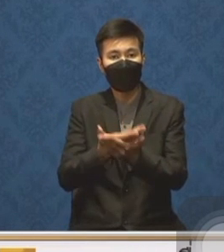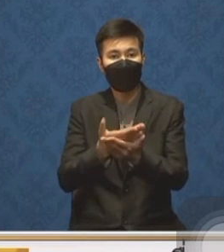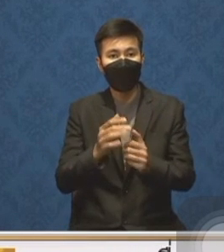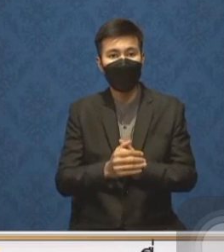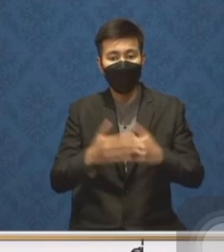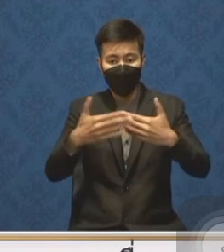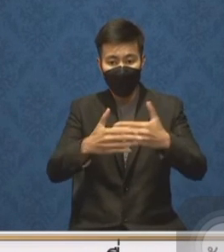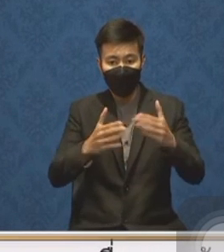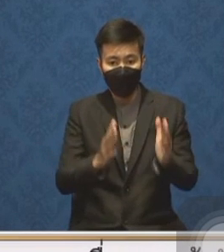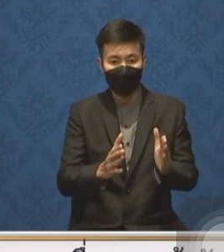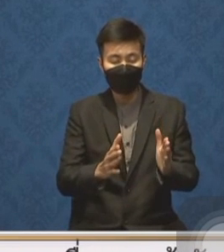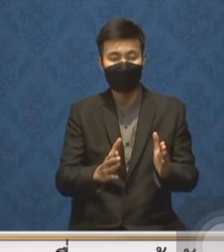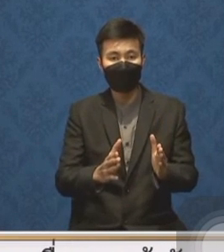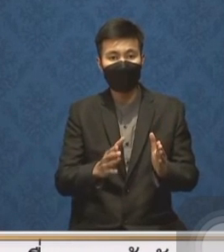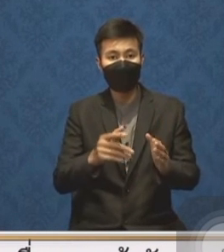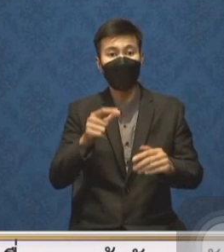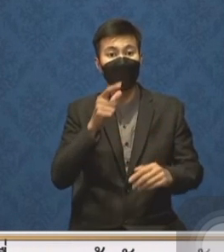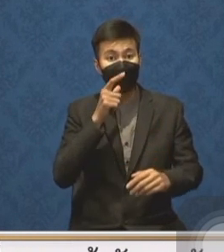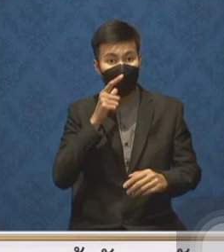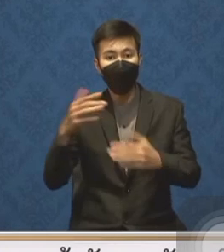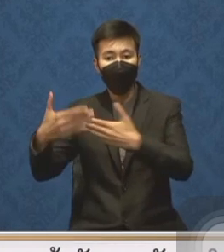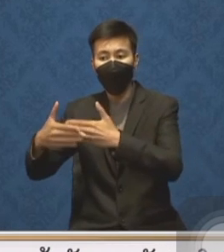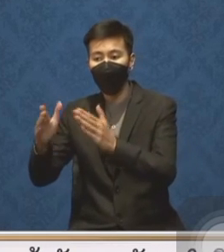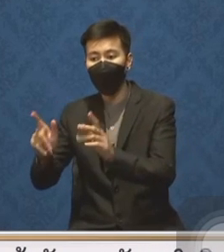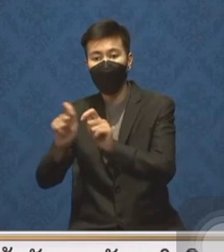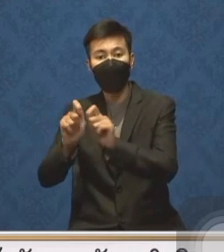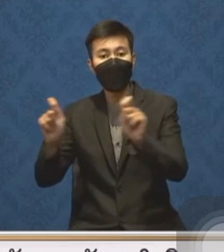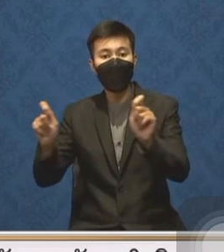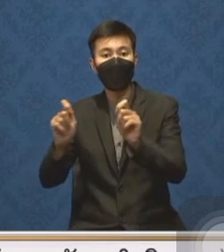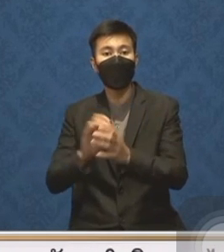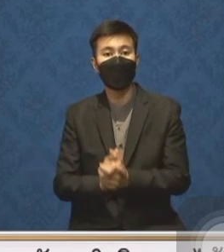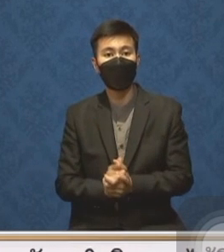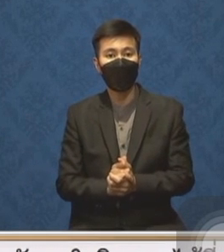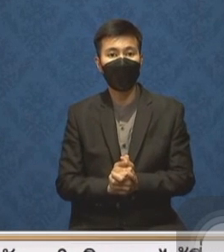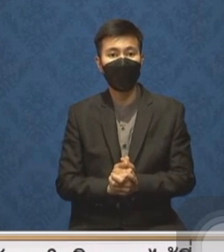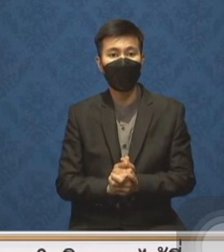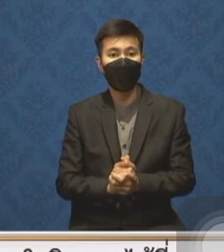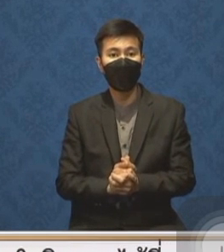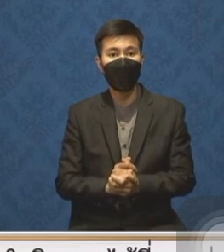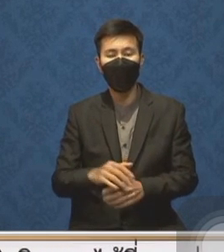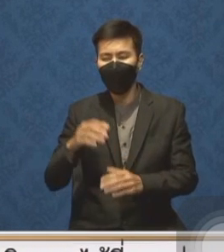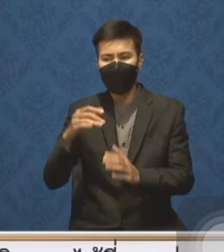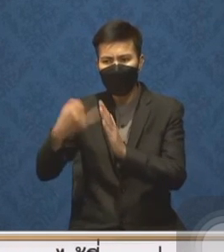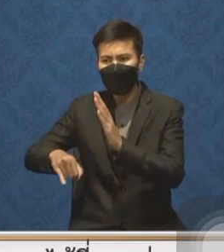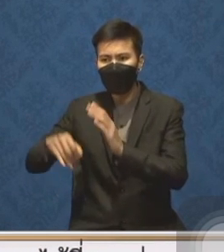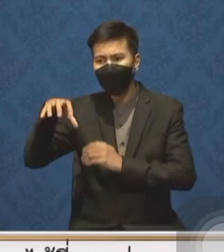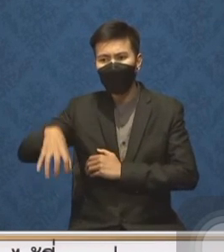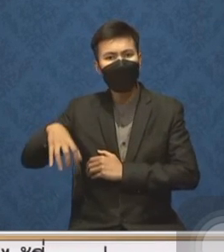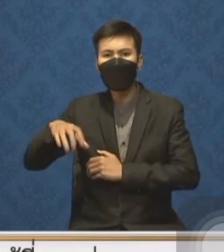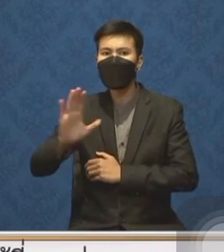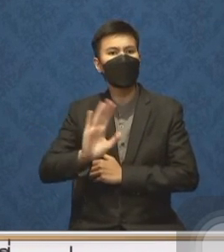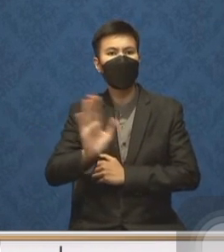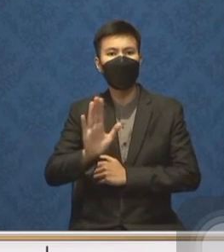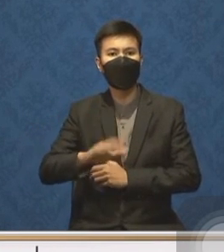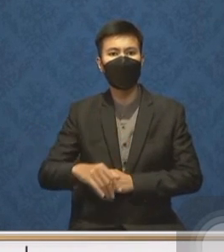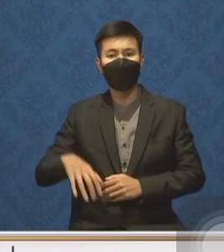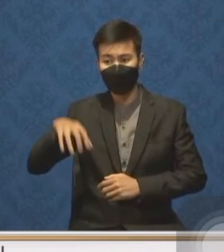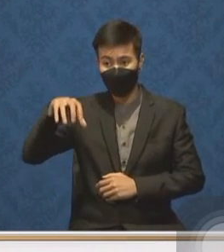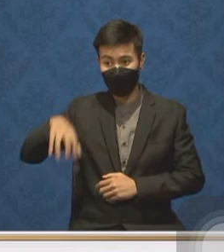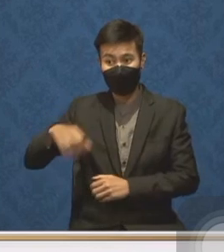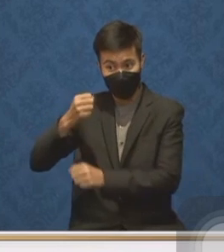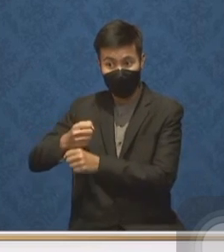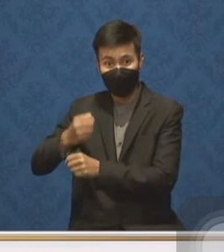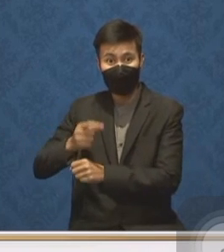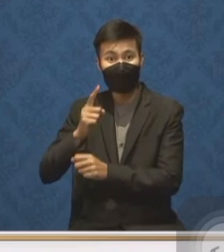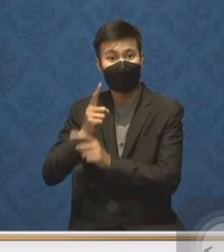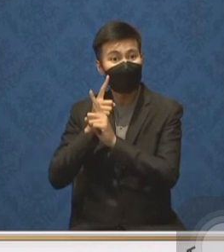องใหญ่หรือห้องอนุก็ใช้วิธีการเดิมๆแหละครับมันไม่ใช่ความผิดของหน่วยงานนะครับเพราะหน่วยงานเขาเองเขาก็ต้องทำตามกรอบวิสั